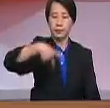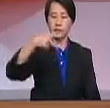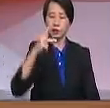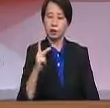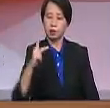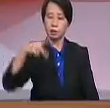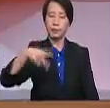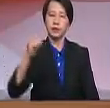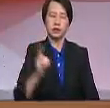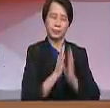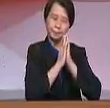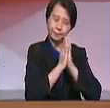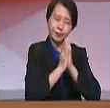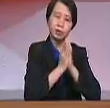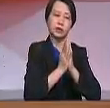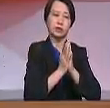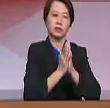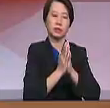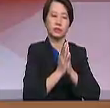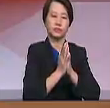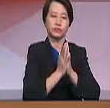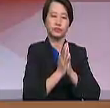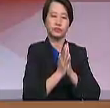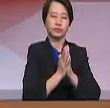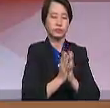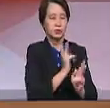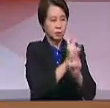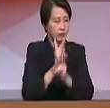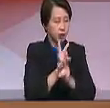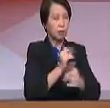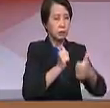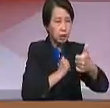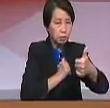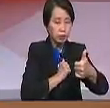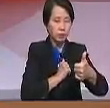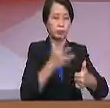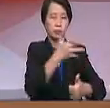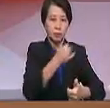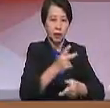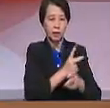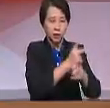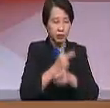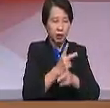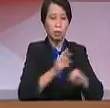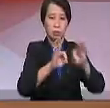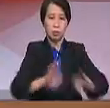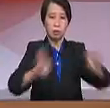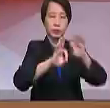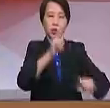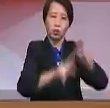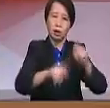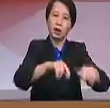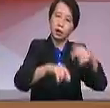ini. Tolong, bukan saja jaga diri sendiri, tetapi jaga juga kepentingan orang